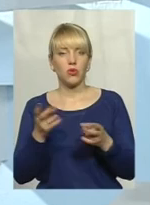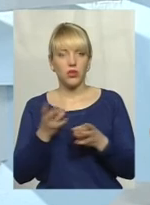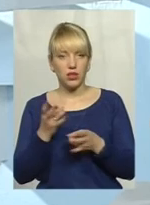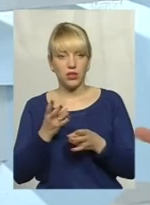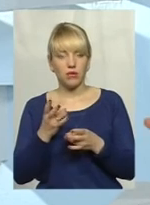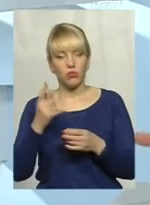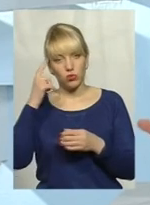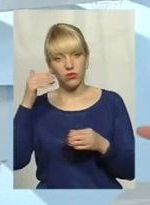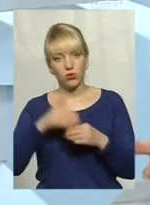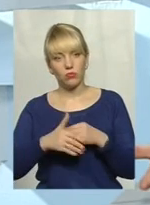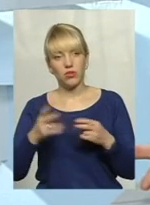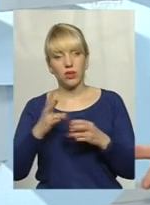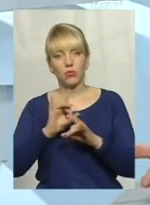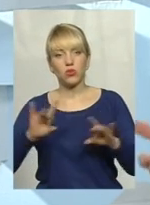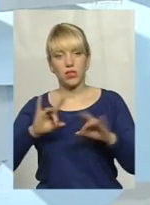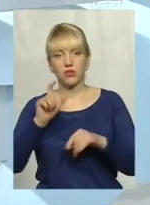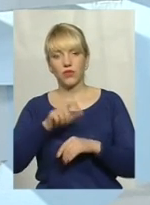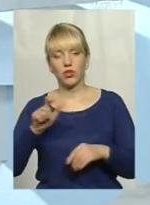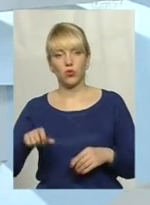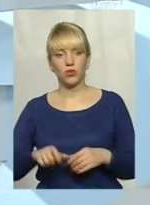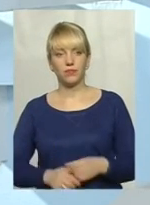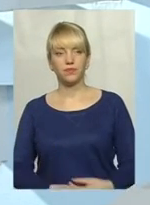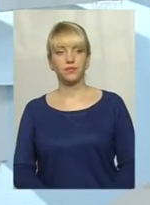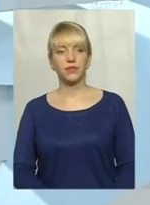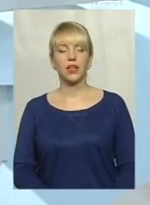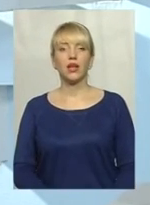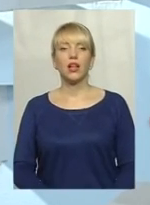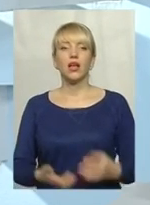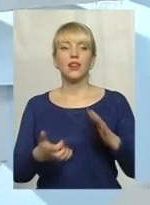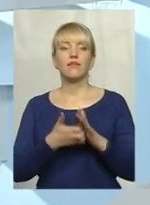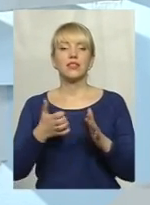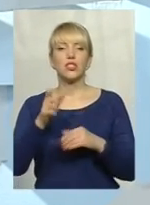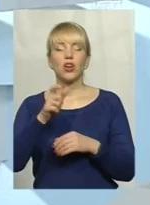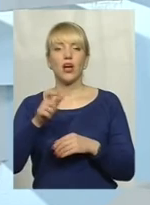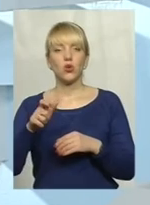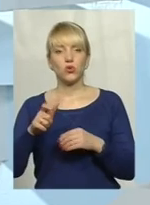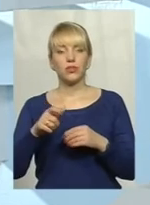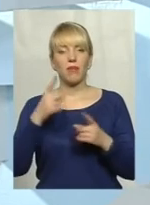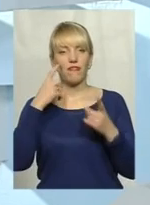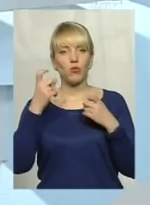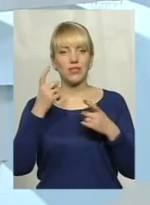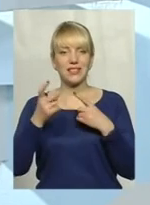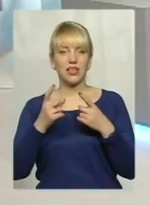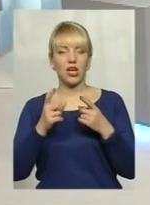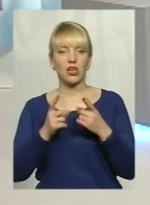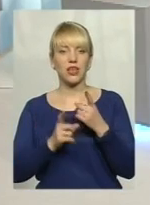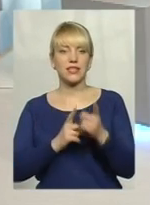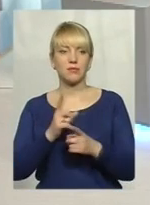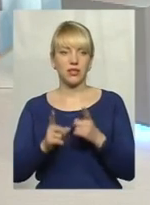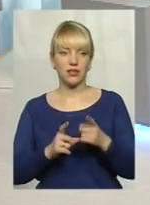завжди усвідомити, що потрібно роз'яснювати людям. От не вистачає завжди інформаційної кампанії у будь-яких змінах. Що